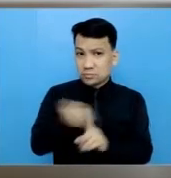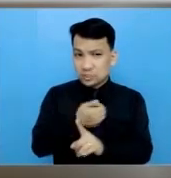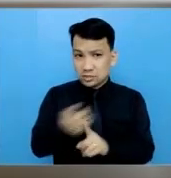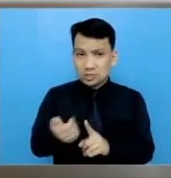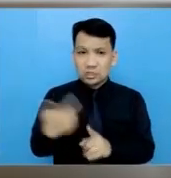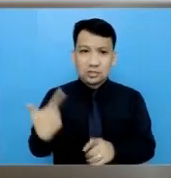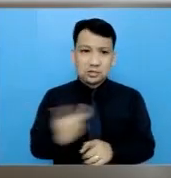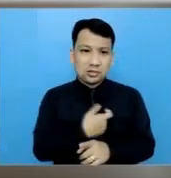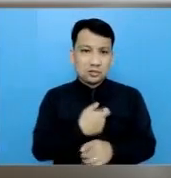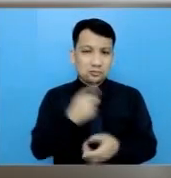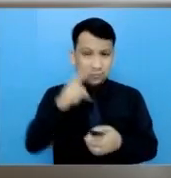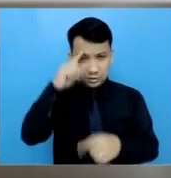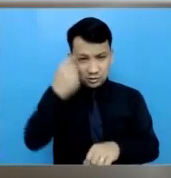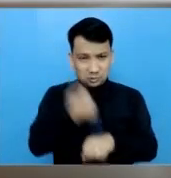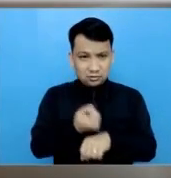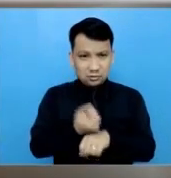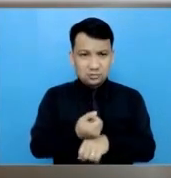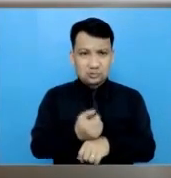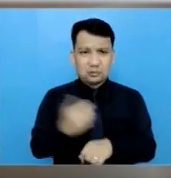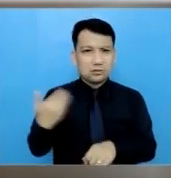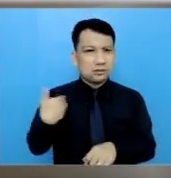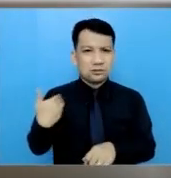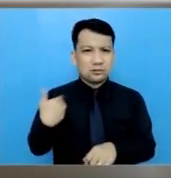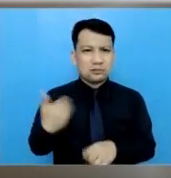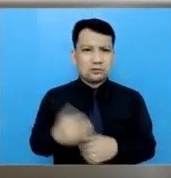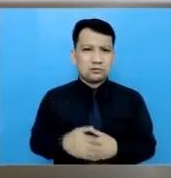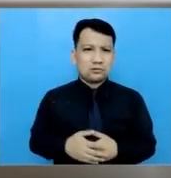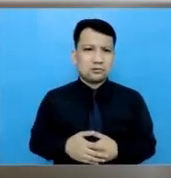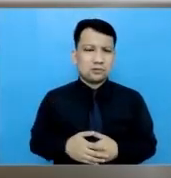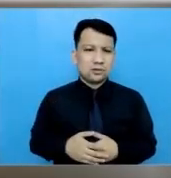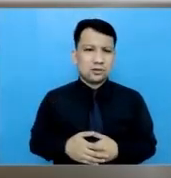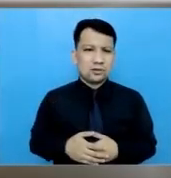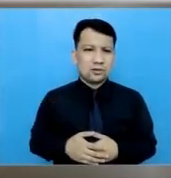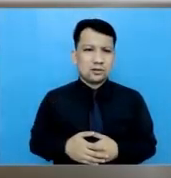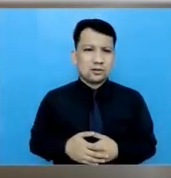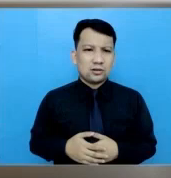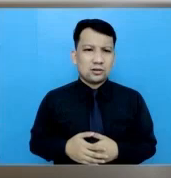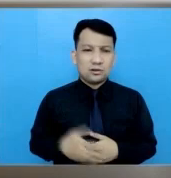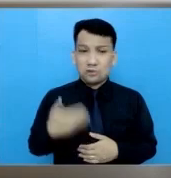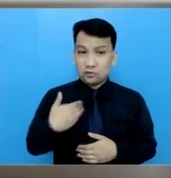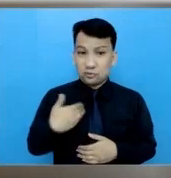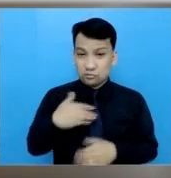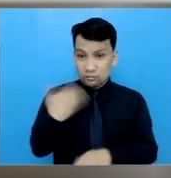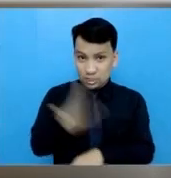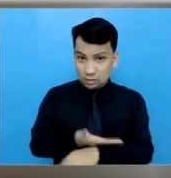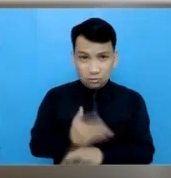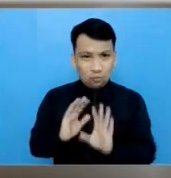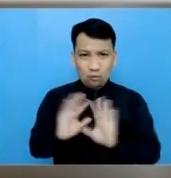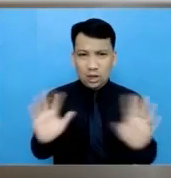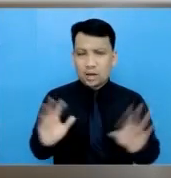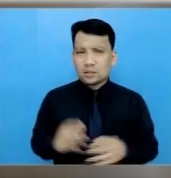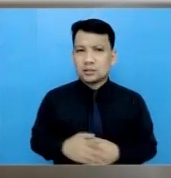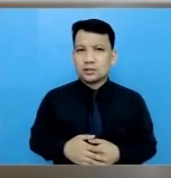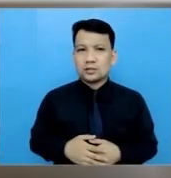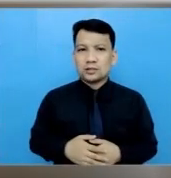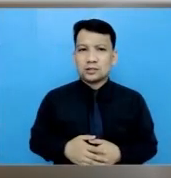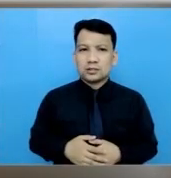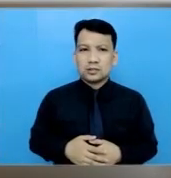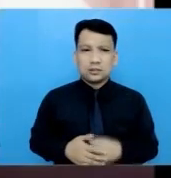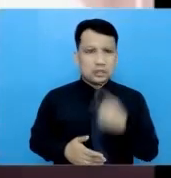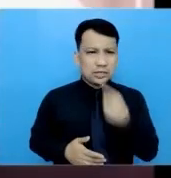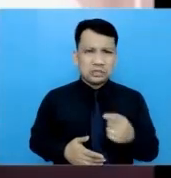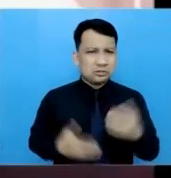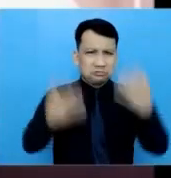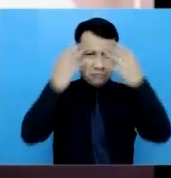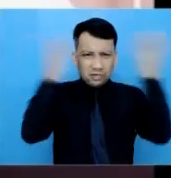Hindi po, sir. Nakikipag-away? Hindi po. Wala pong record yung anak ko ganun, sir. Hindi po nagwa-wild yung anak ko,